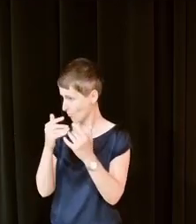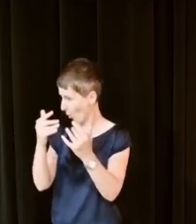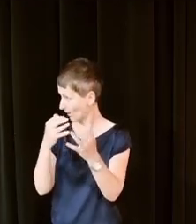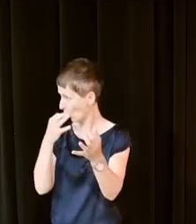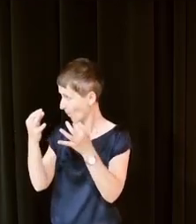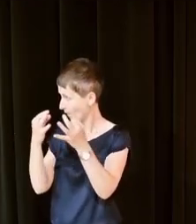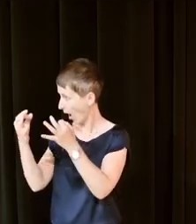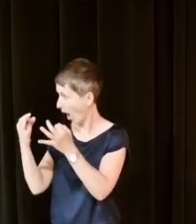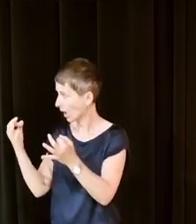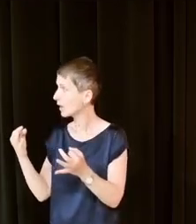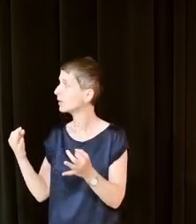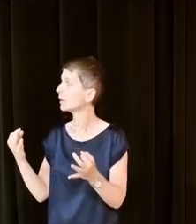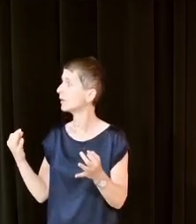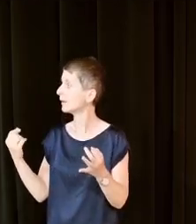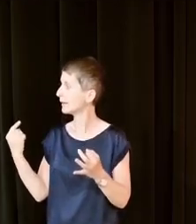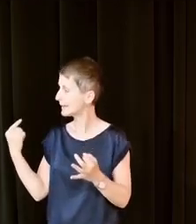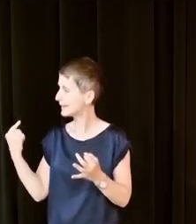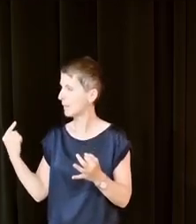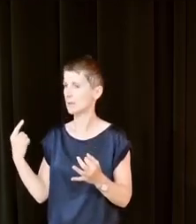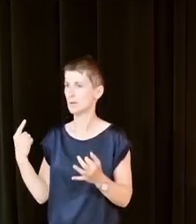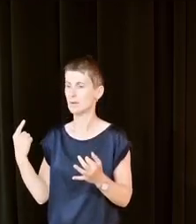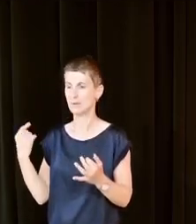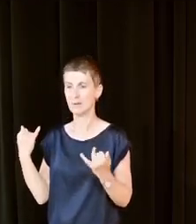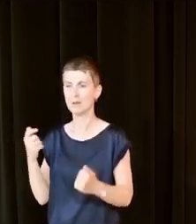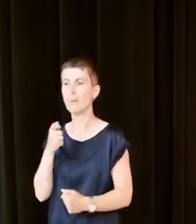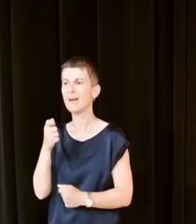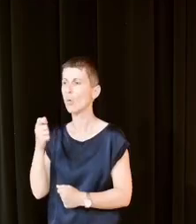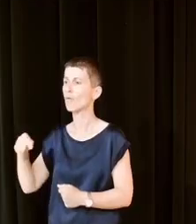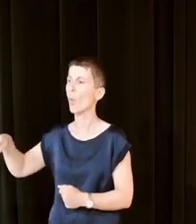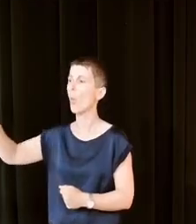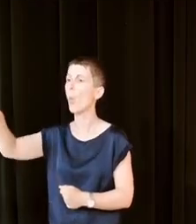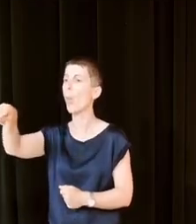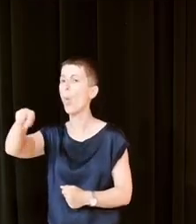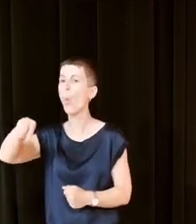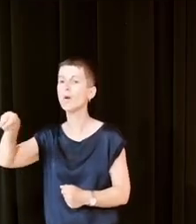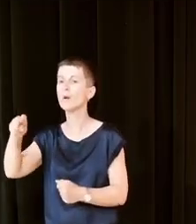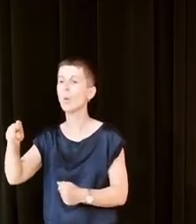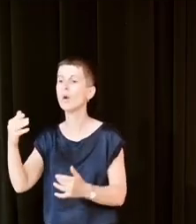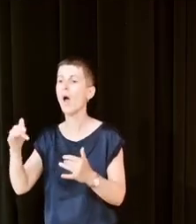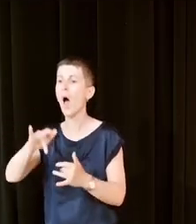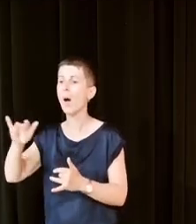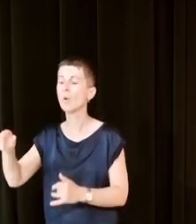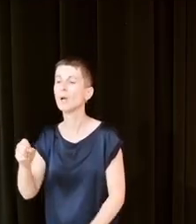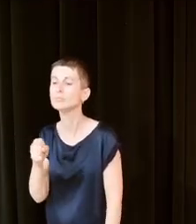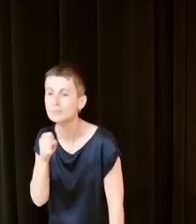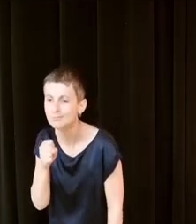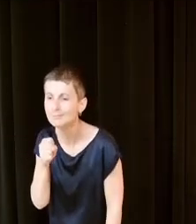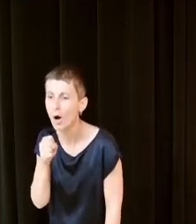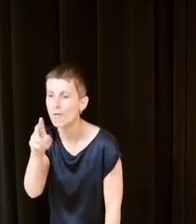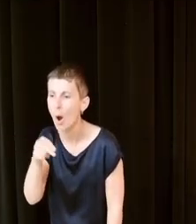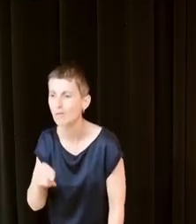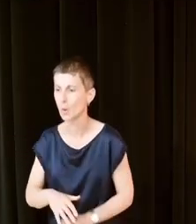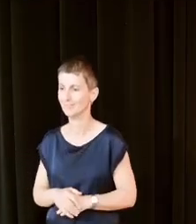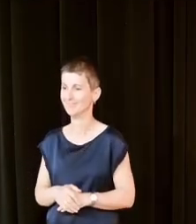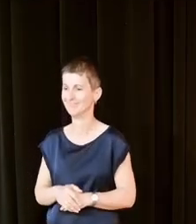da unterstütze ich Sie. Ich gehe nämlich jetzt mit Mikrofon einfach rein und werde Ihnen das ab und zu unter die Nase halten und ich glaube, Ihre Fragen sind nicht so, dass man